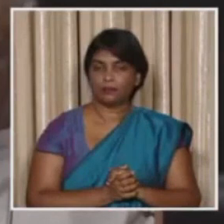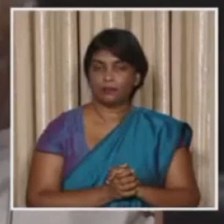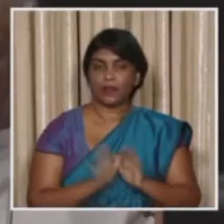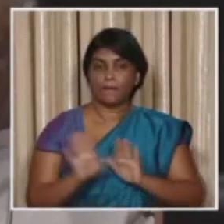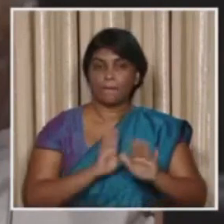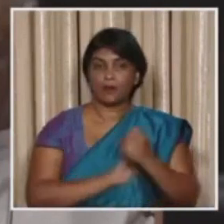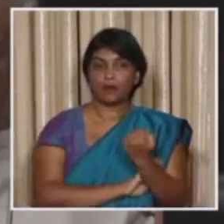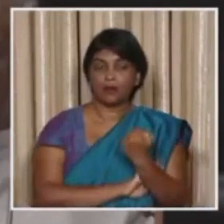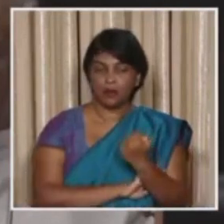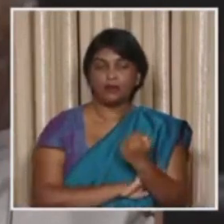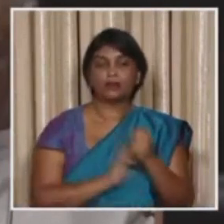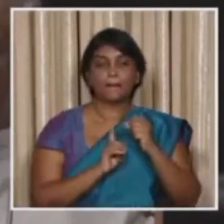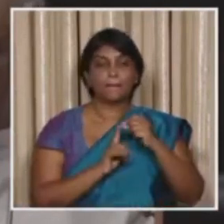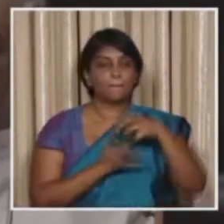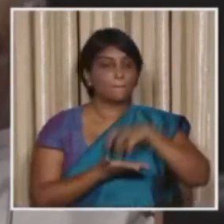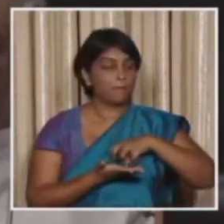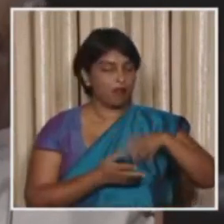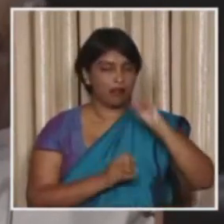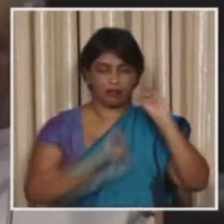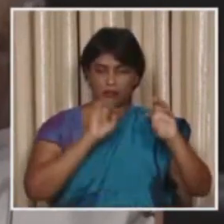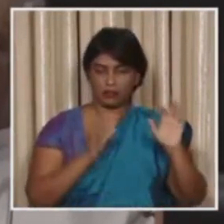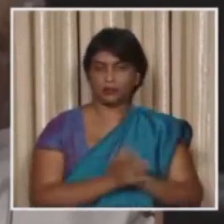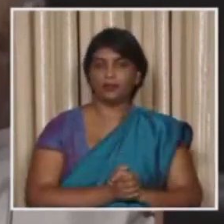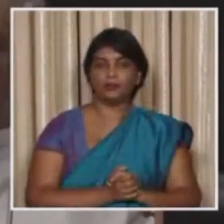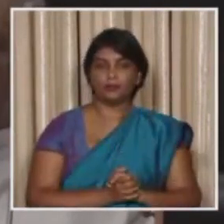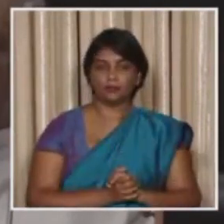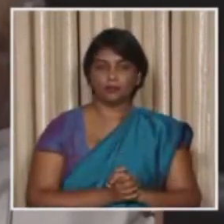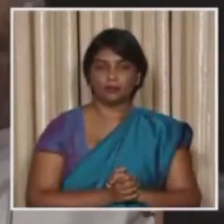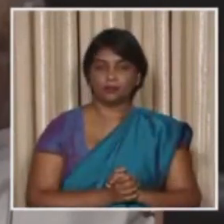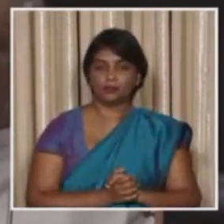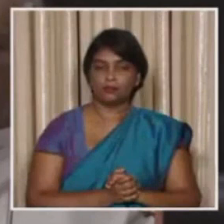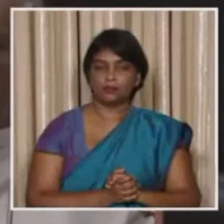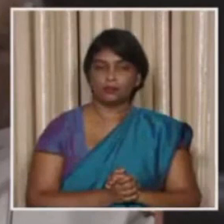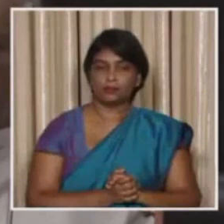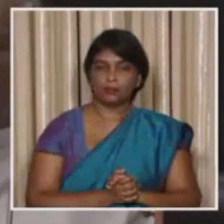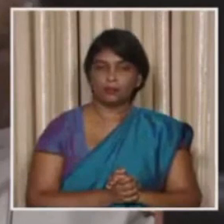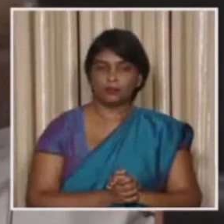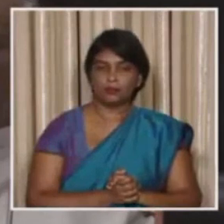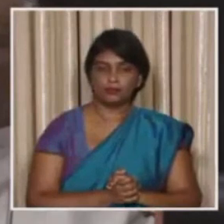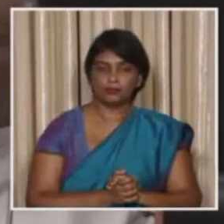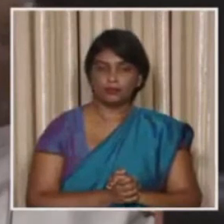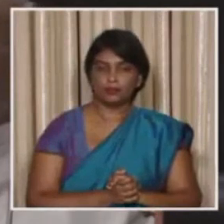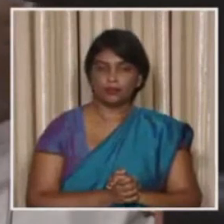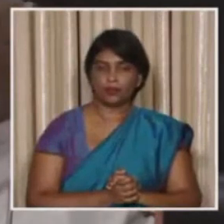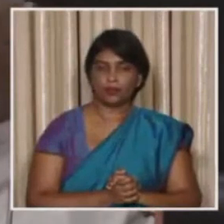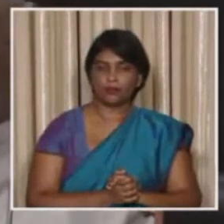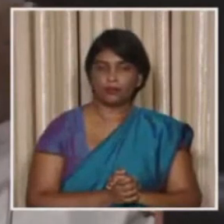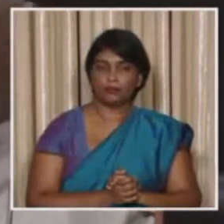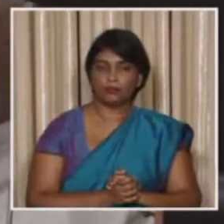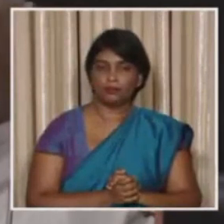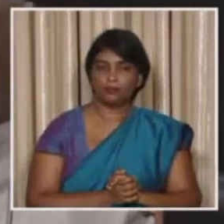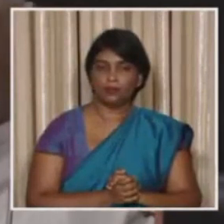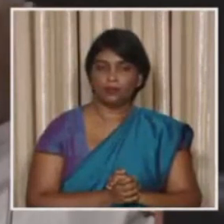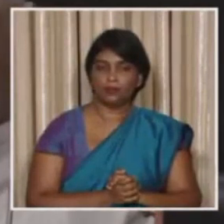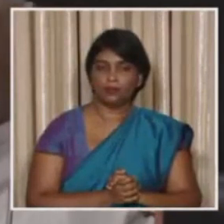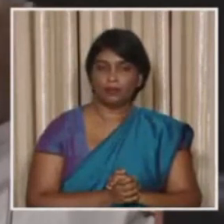පරිපාලන බලතල පළාත් සභාව වෙත රැඳීම. The province will retain the executive or administrative powers, implementation powers with regard to the